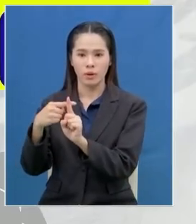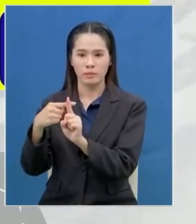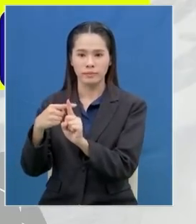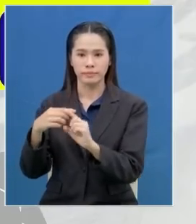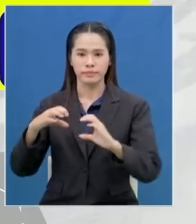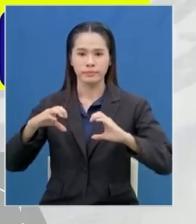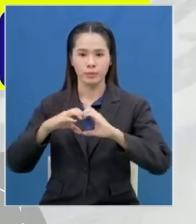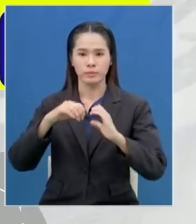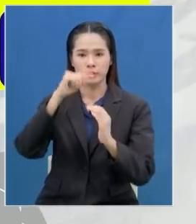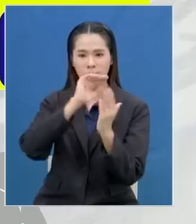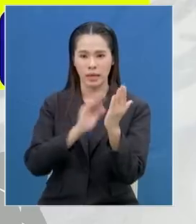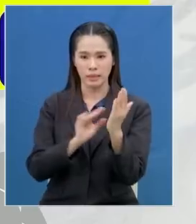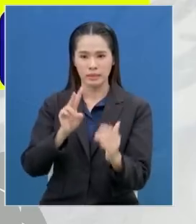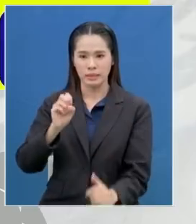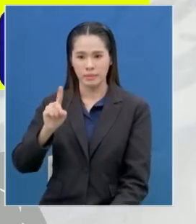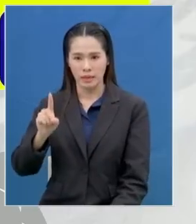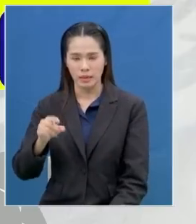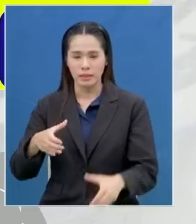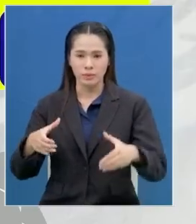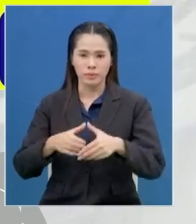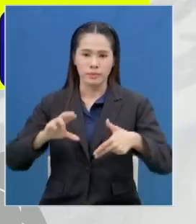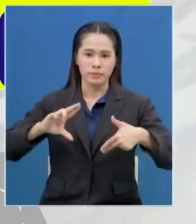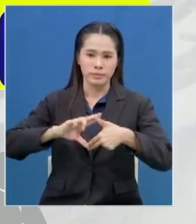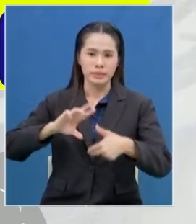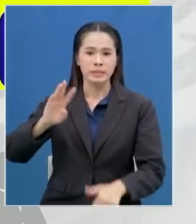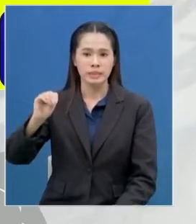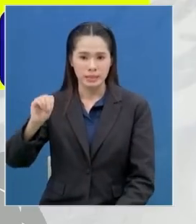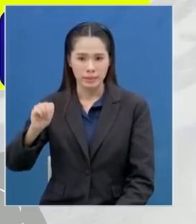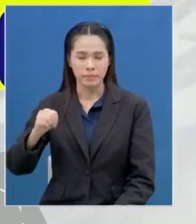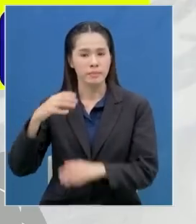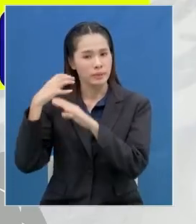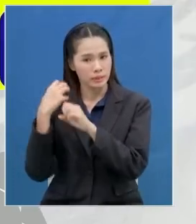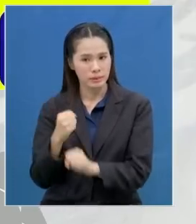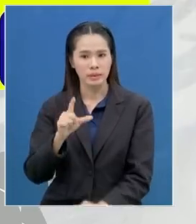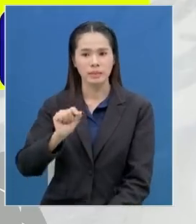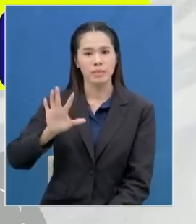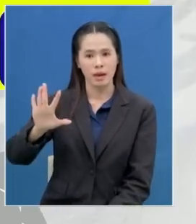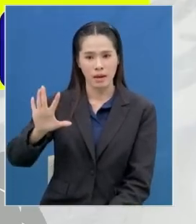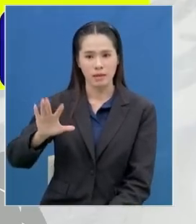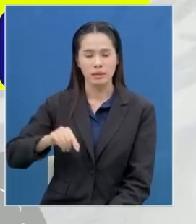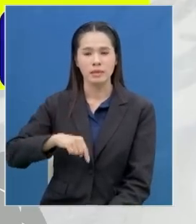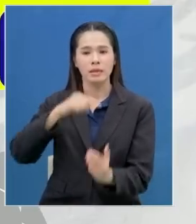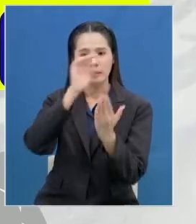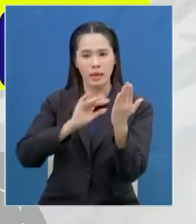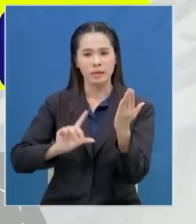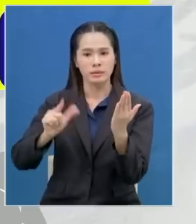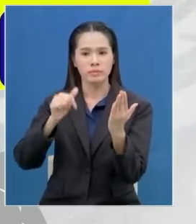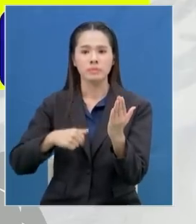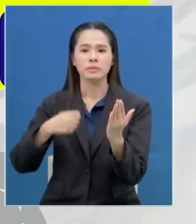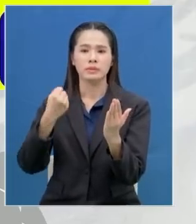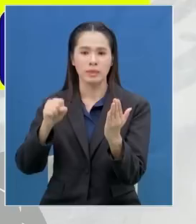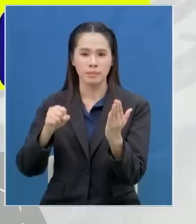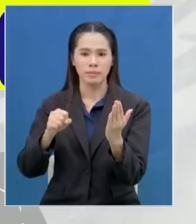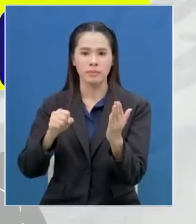ภูมิใจไทย 71เสียงพลังประชารัฐ 40เสียงประชาธิปัตย์ 25เสียงชาติไทยพัฒนา 10เสียง